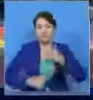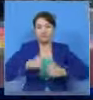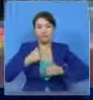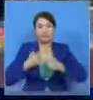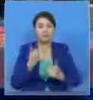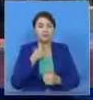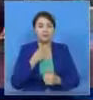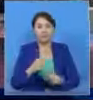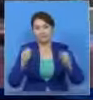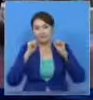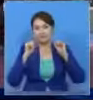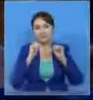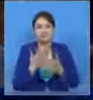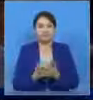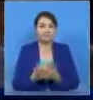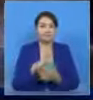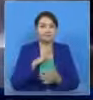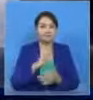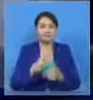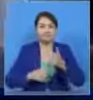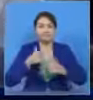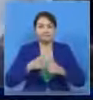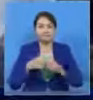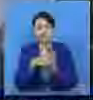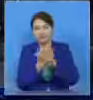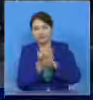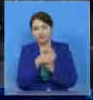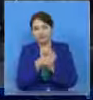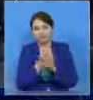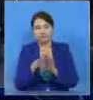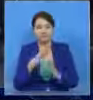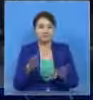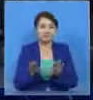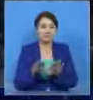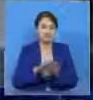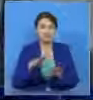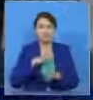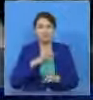по национальным видам спорта. Спортсмены соревновались в борьбе и армрестлинге. Также была